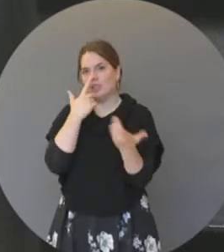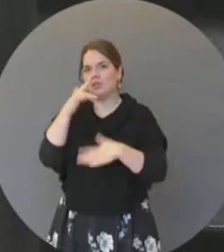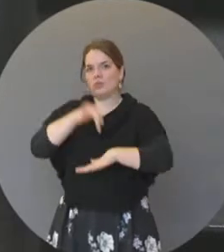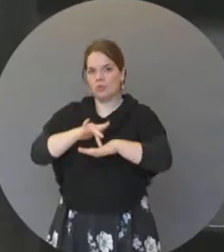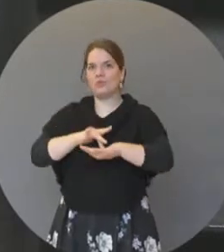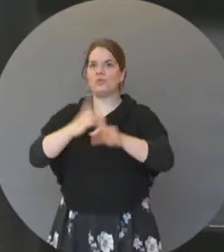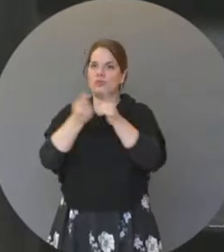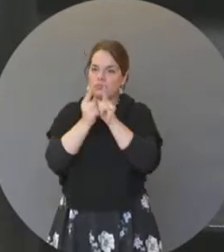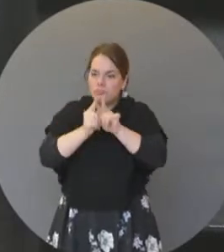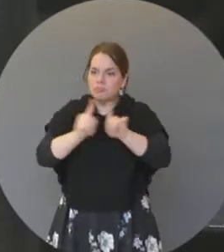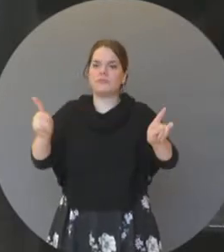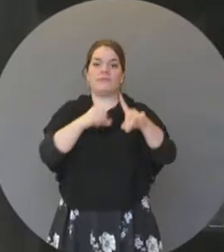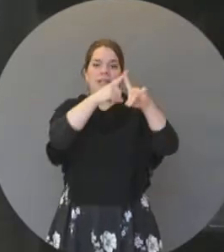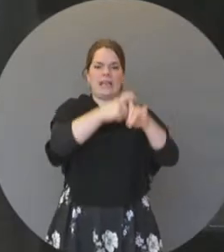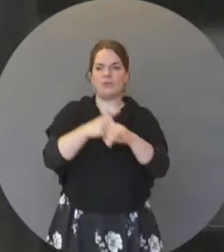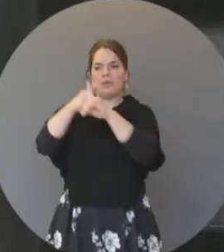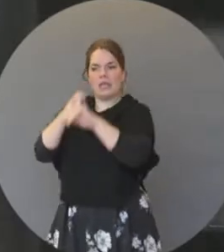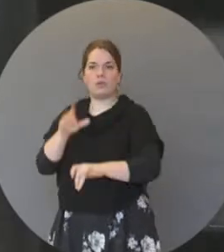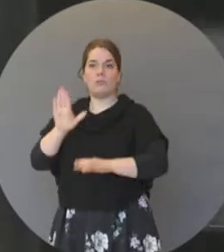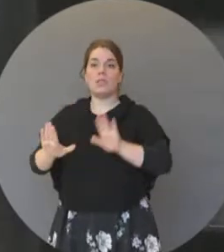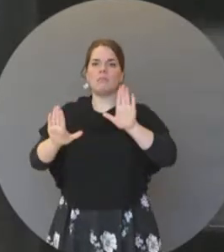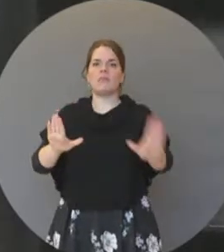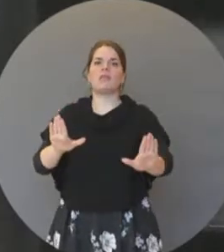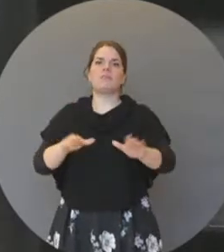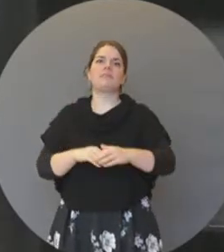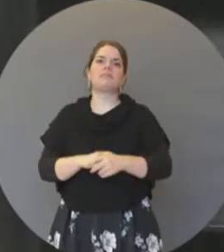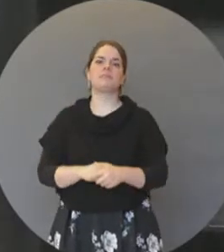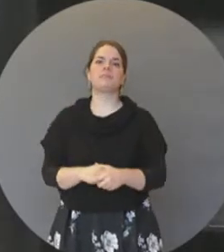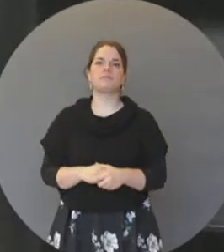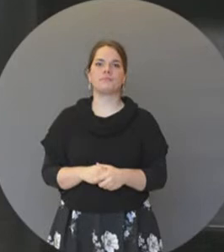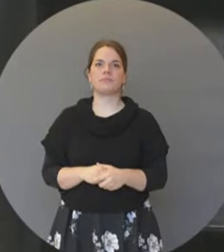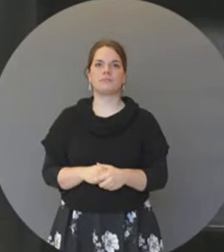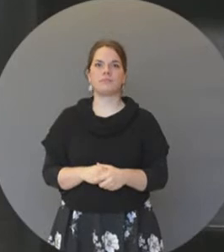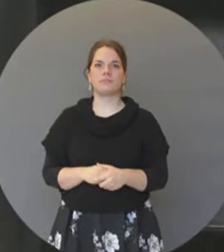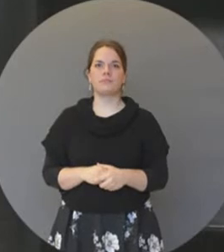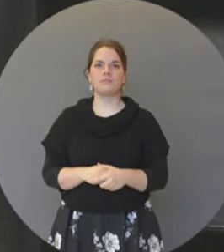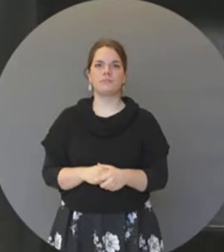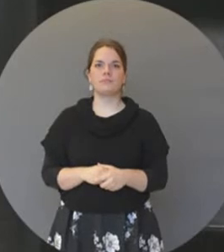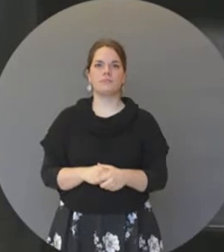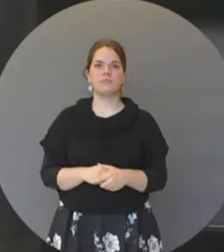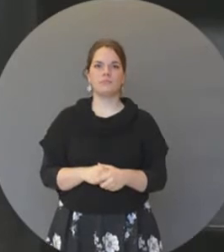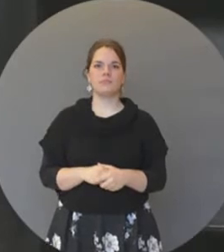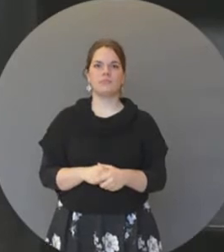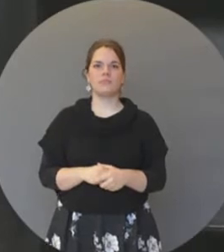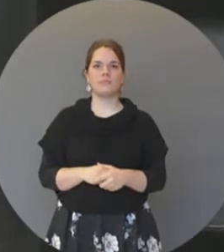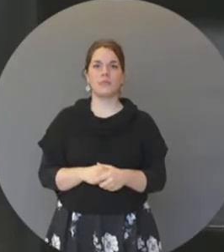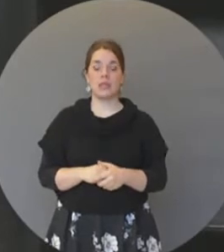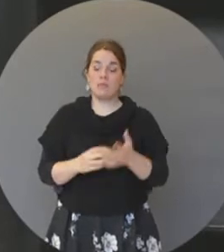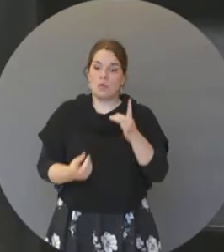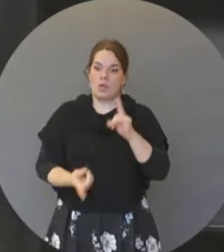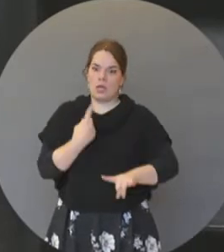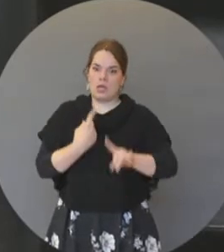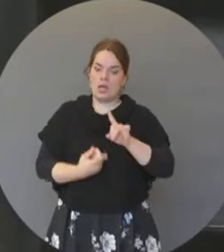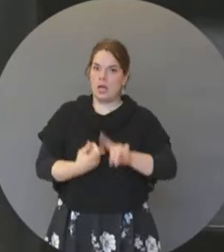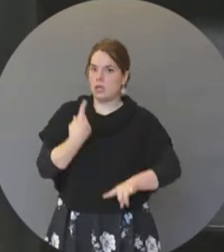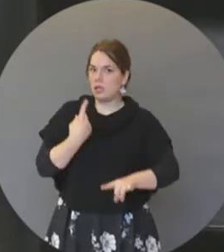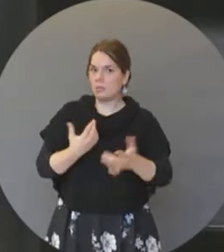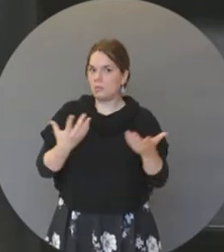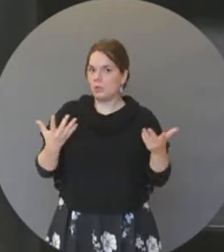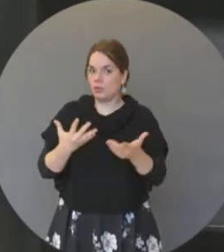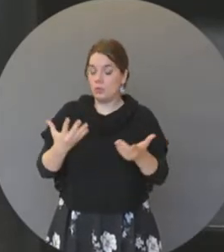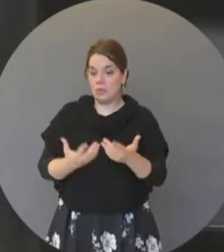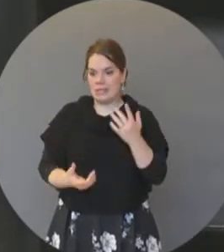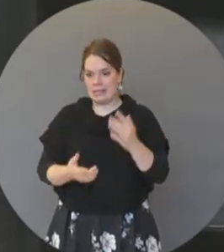avec toutes les questions que ça que ça porte et notamment sur la la vulnérabilité des de nos